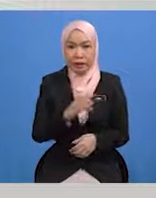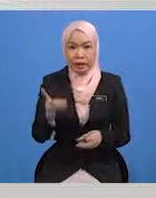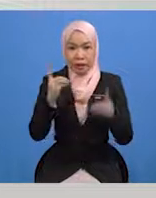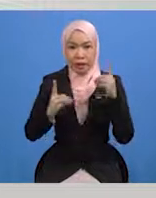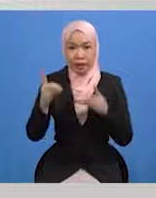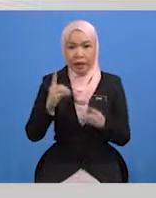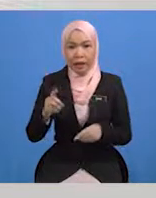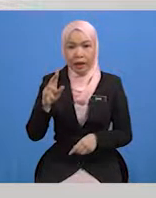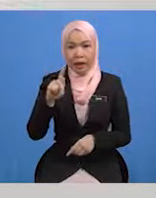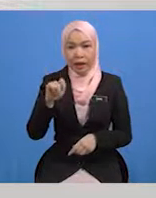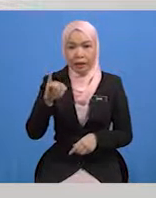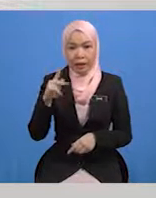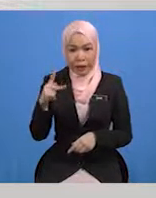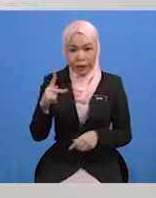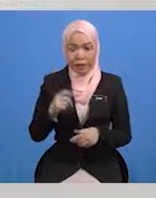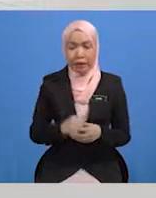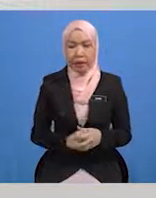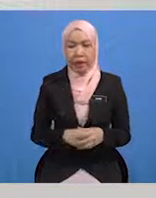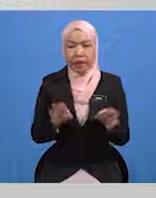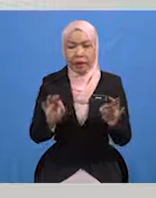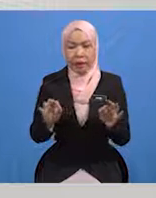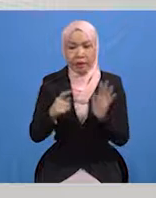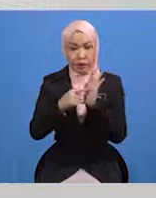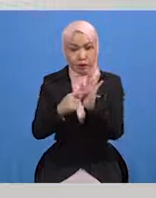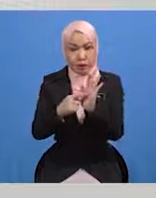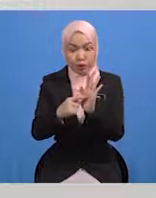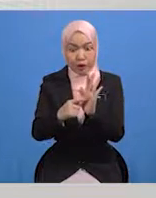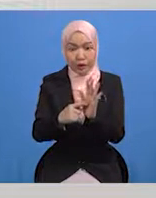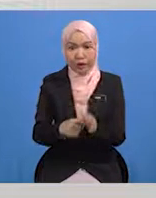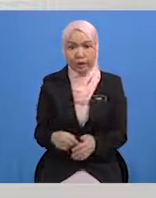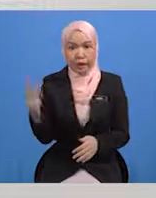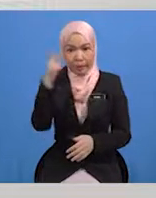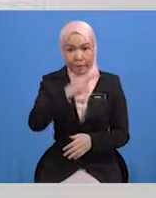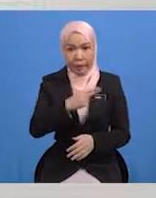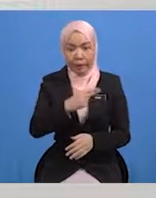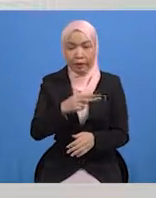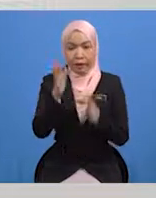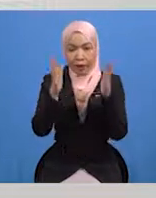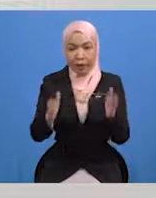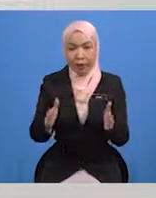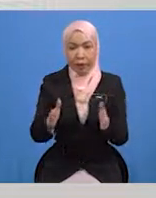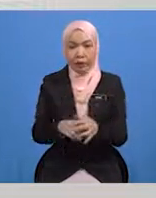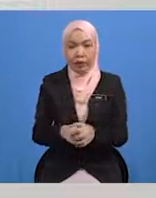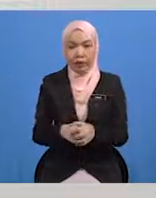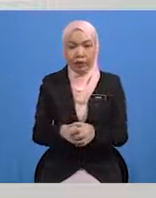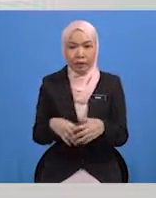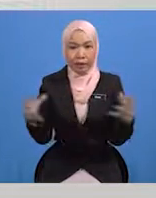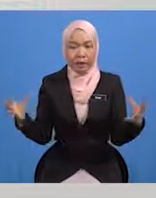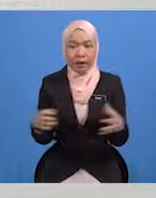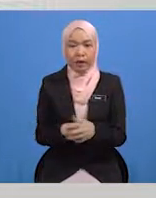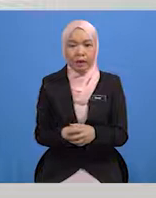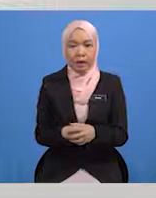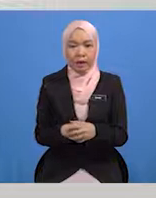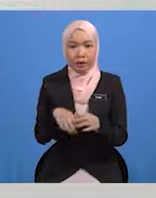di hadapan audiens. Pementasan drama ini dikenali sebagai drama pentas